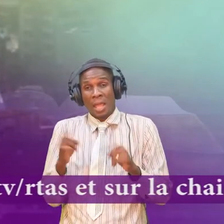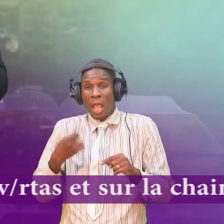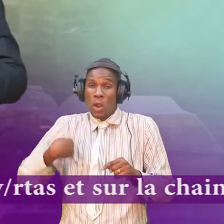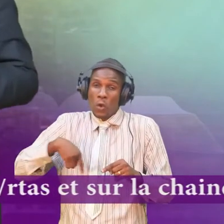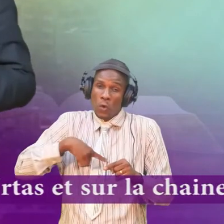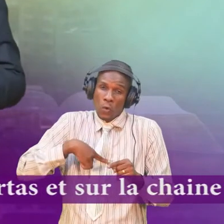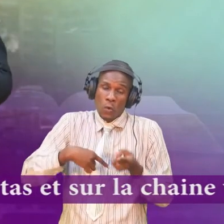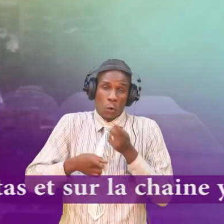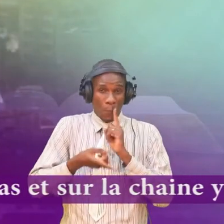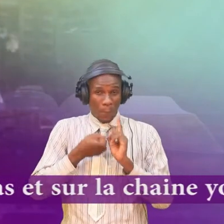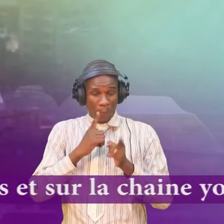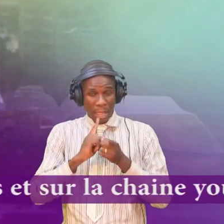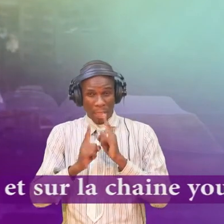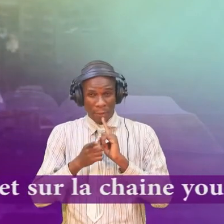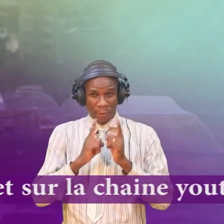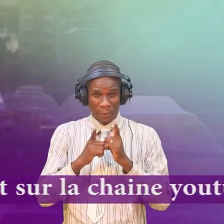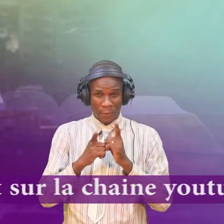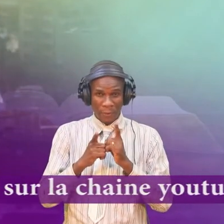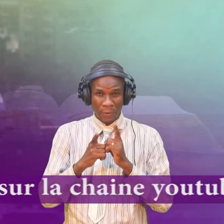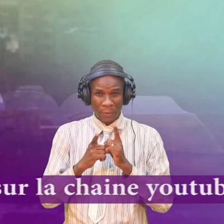Lorsque nous parlons de